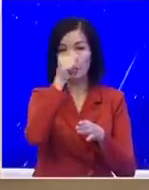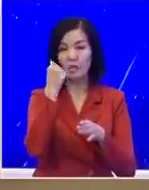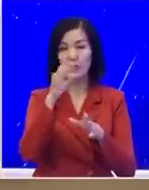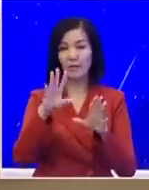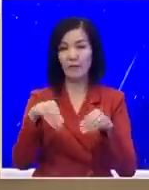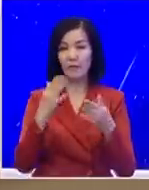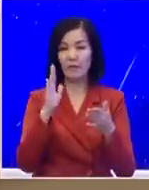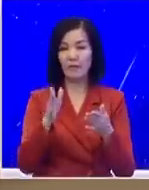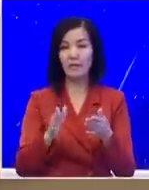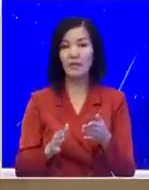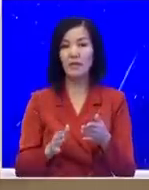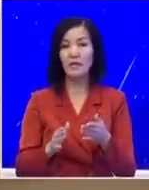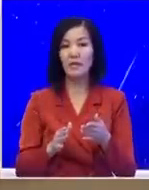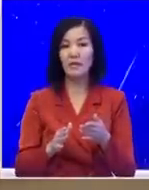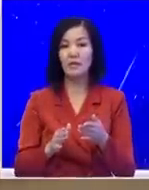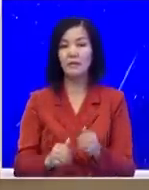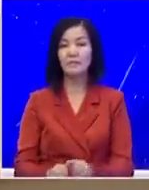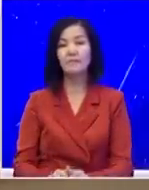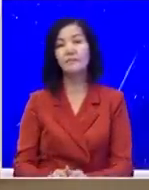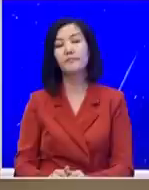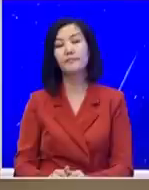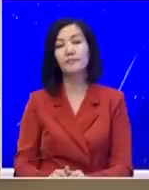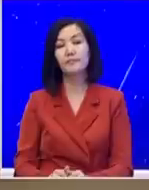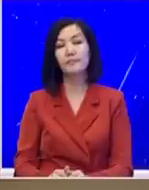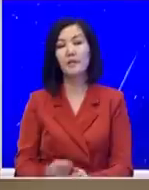беріледі, пролонгация шарты бойынша. Яғни